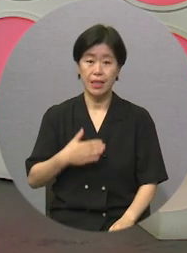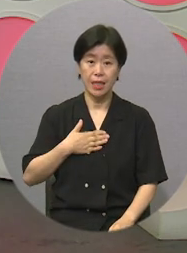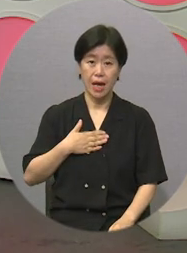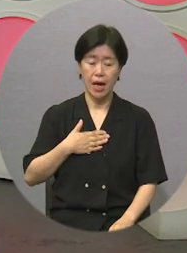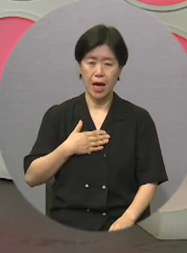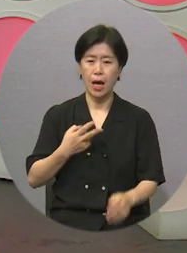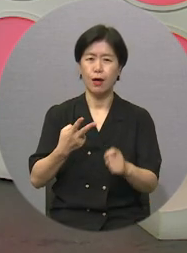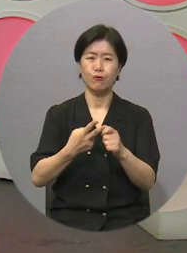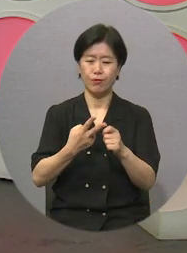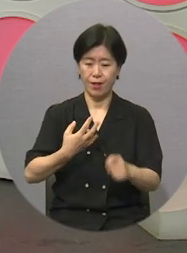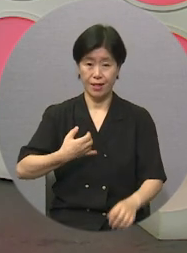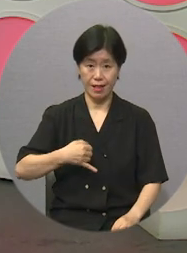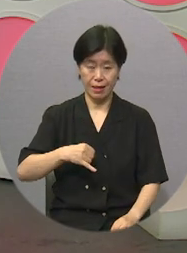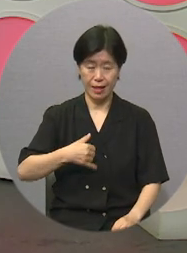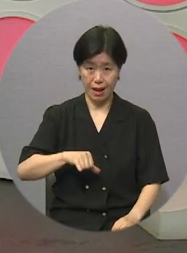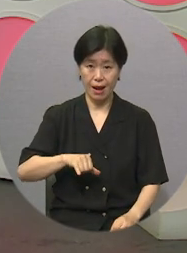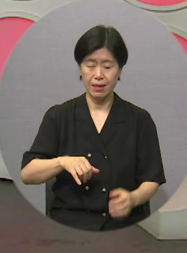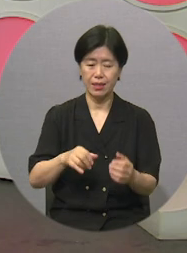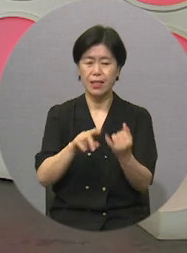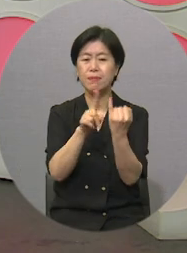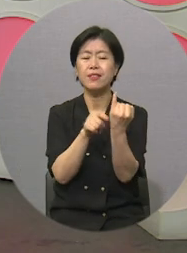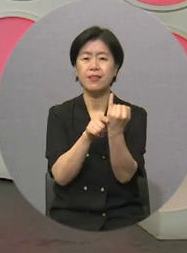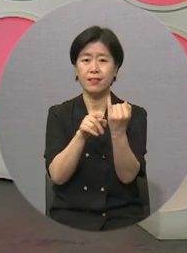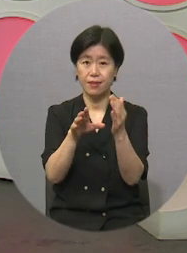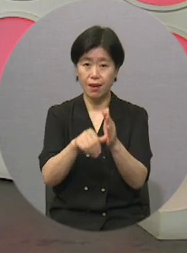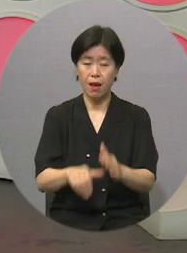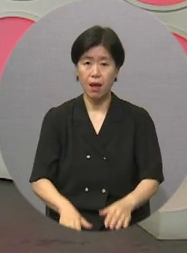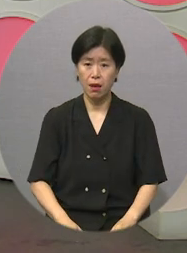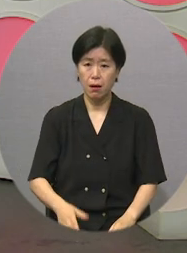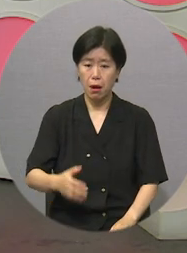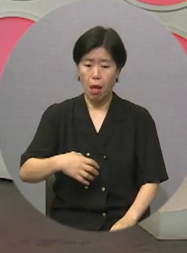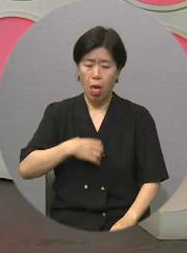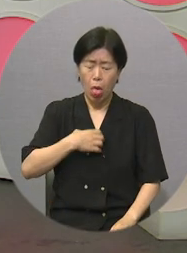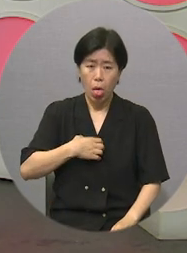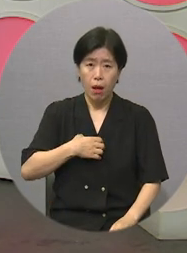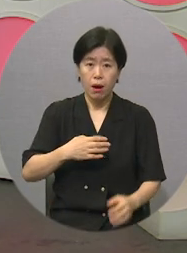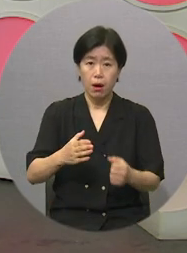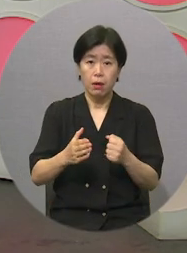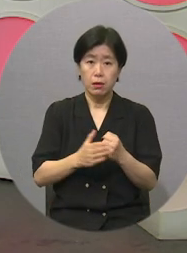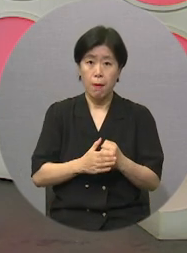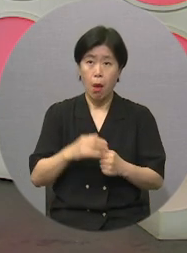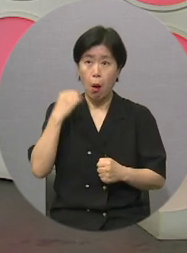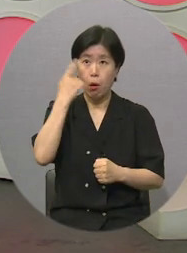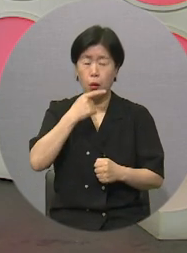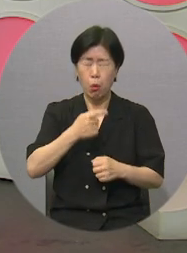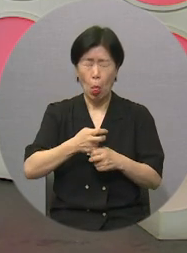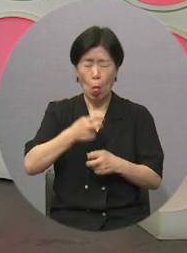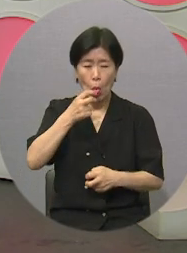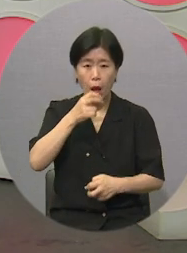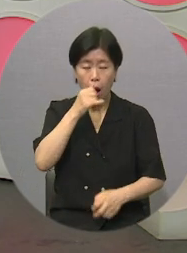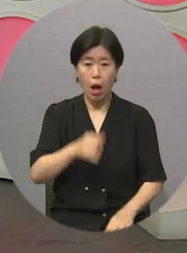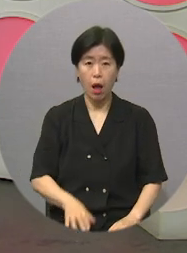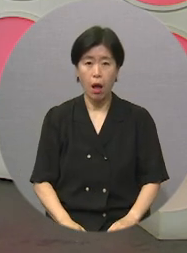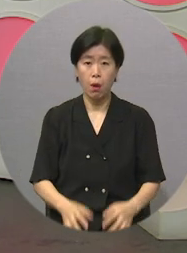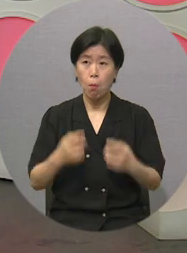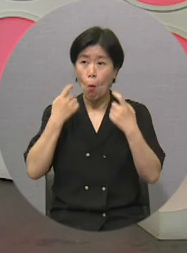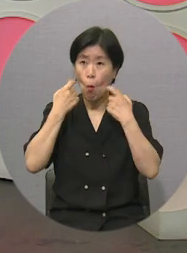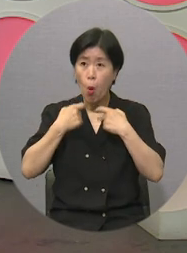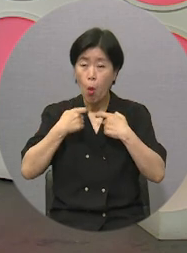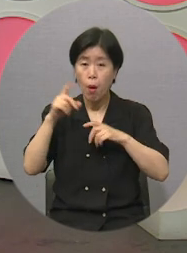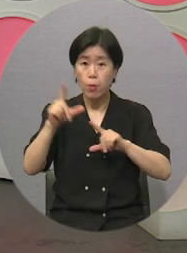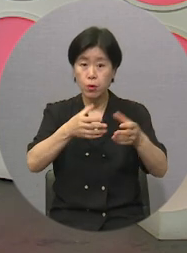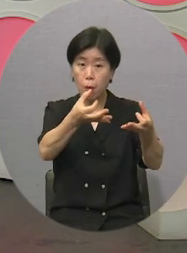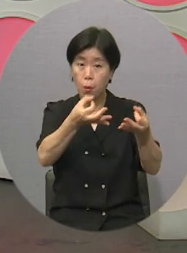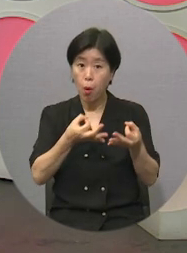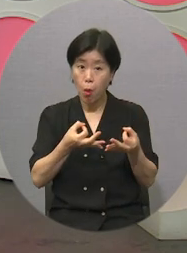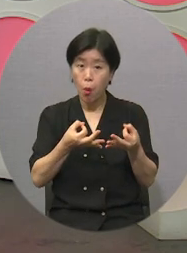임신하고 입덧이 심해서 아무것도 먹지를 못해 제 얼굴이 누렇게 뜬 채로 시장을 가는 길에 동네 윤씨